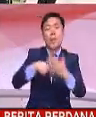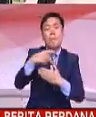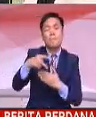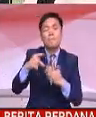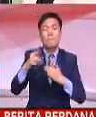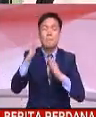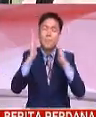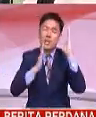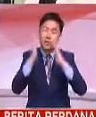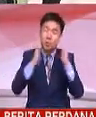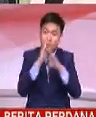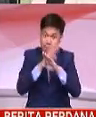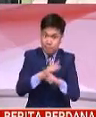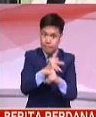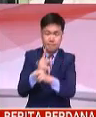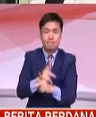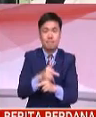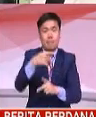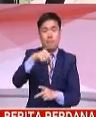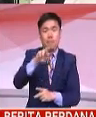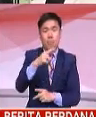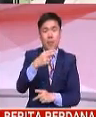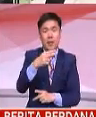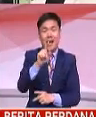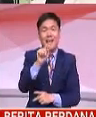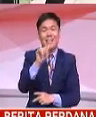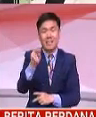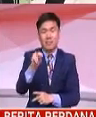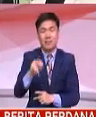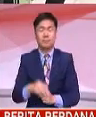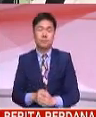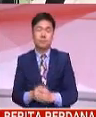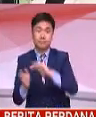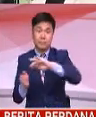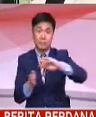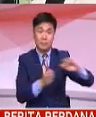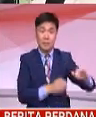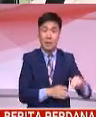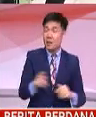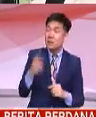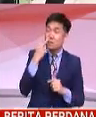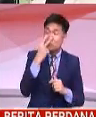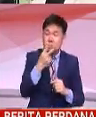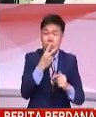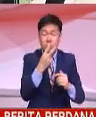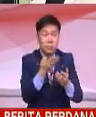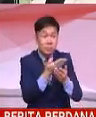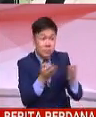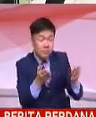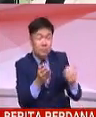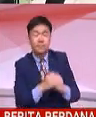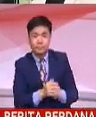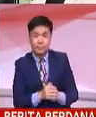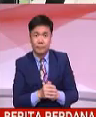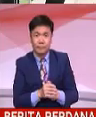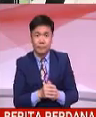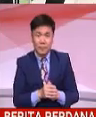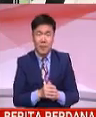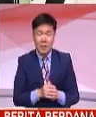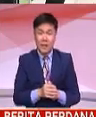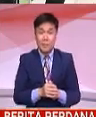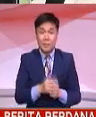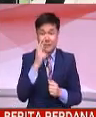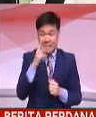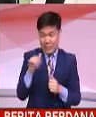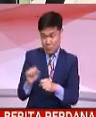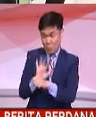Makcik orang kemas, tapi makcik tak fikir itu. Tak fikir kata orang kemas ada risiko ke apa kan. Tapi